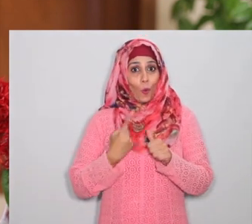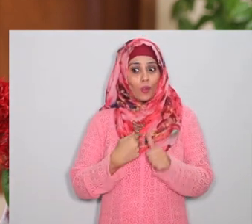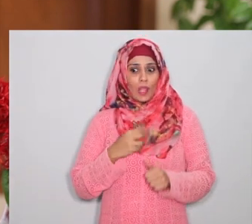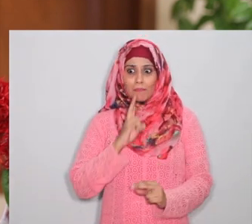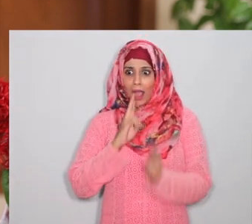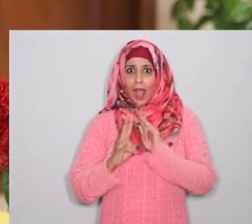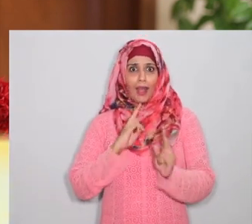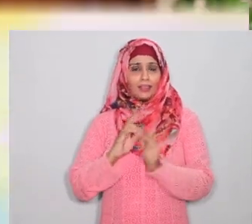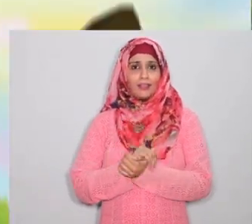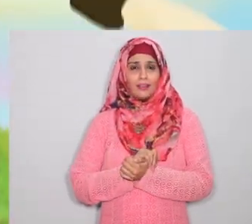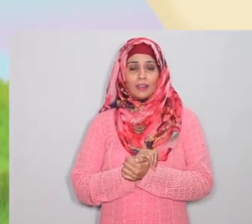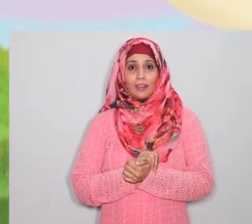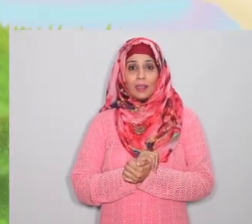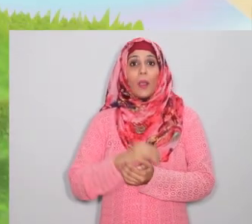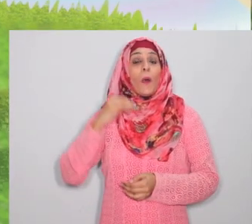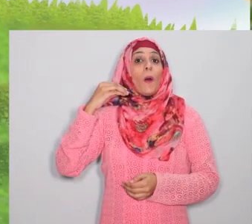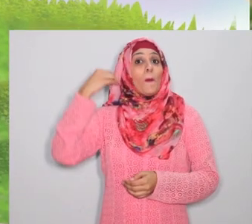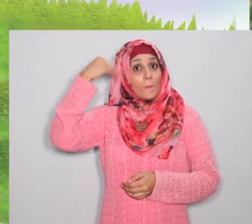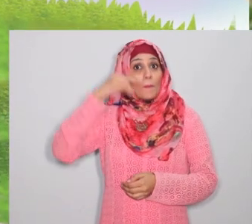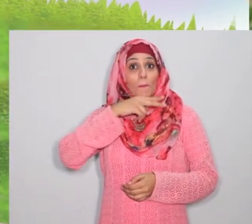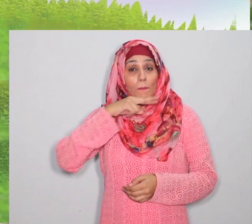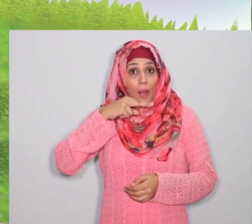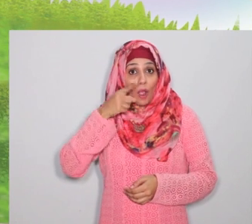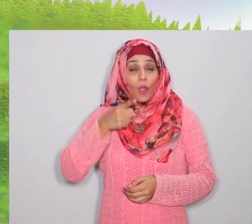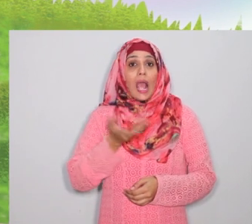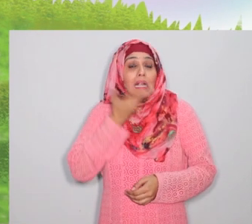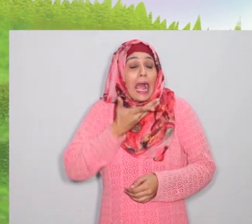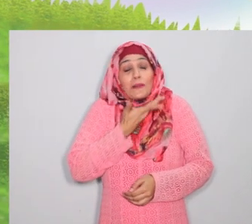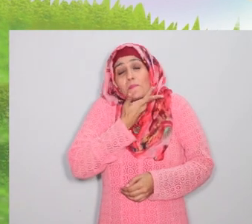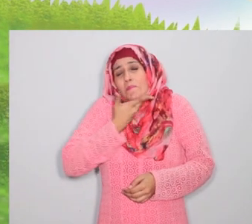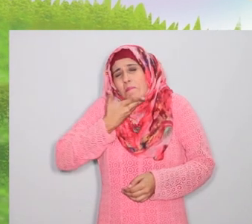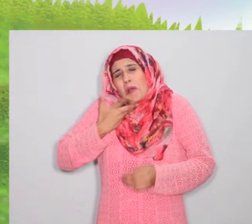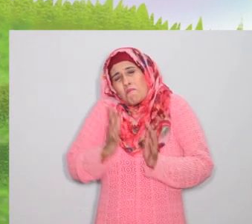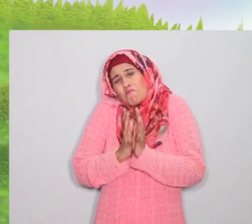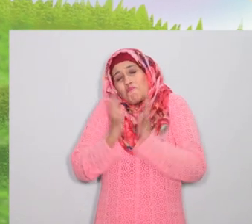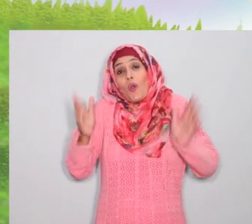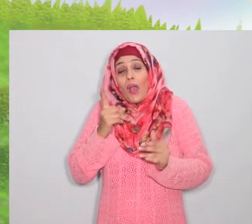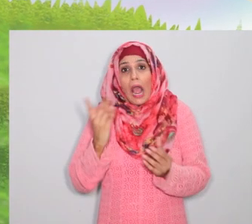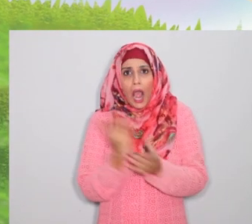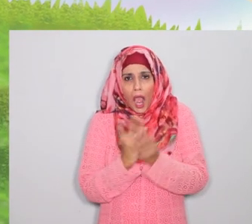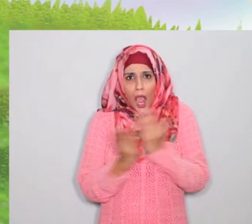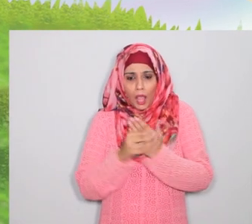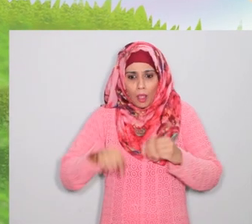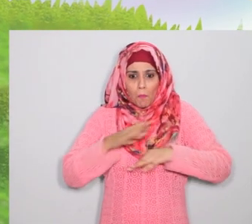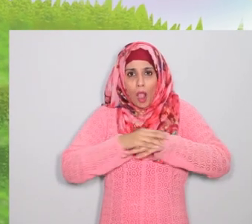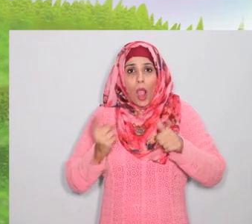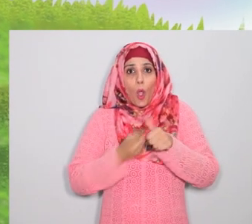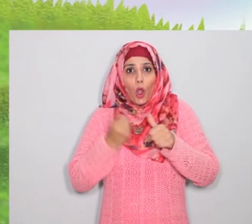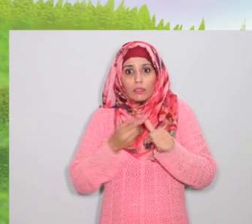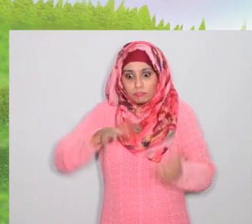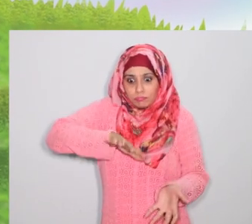बातें करते हुए कहा उन्होंने को व स्थिति फिर उसके हाथ-पांव फूलने